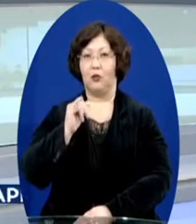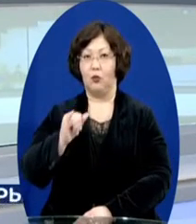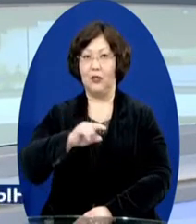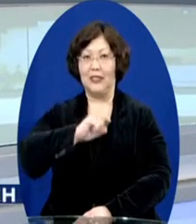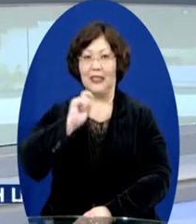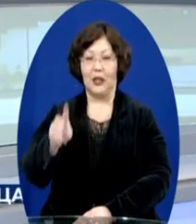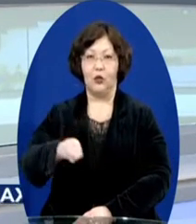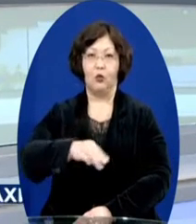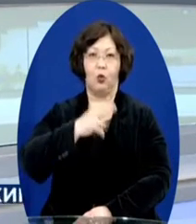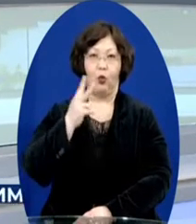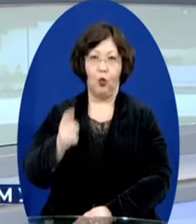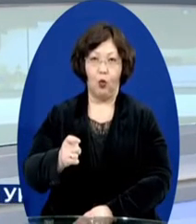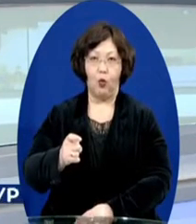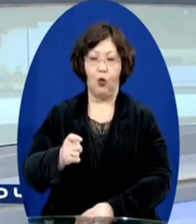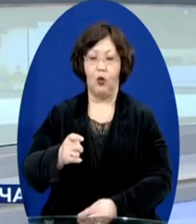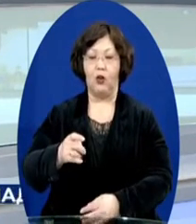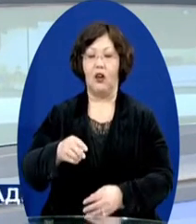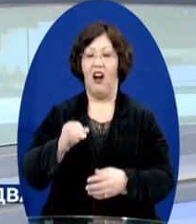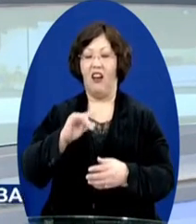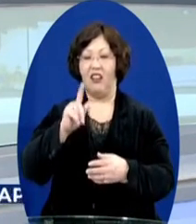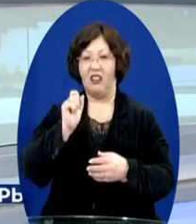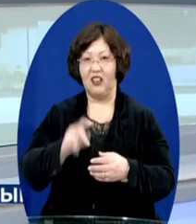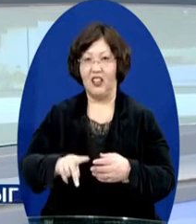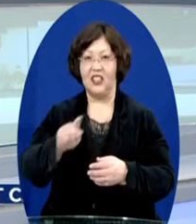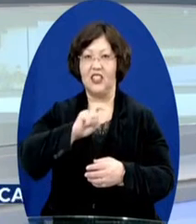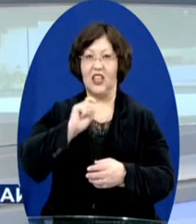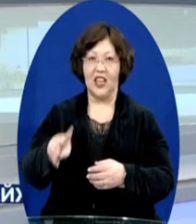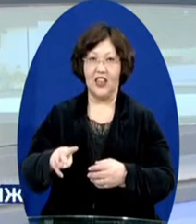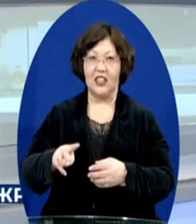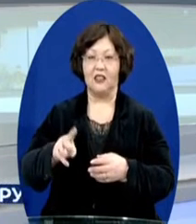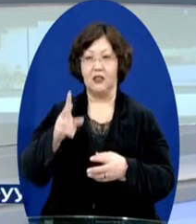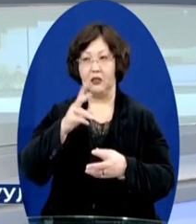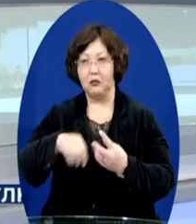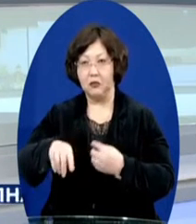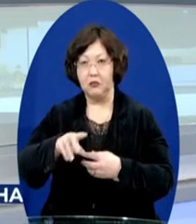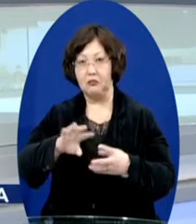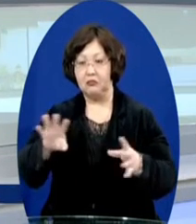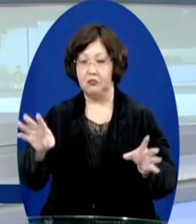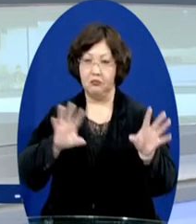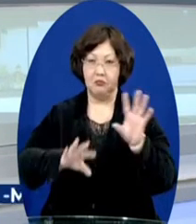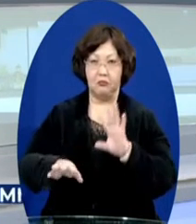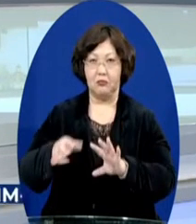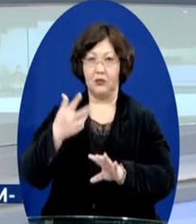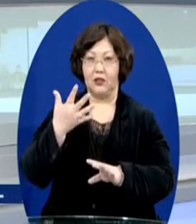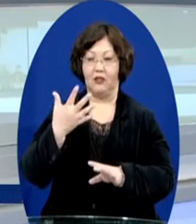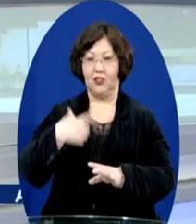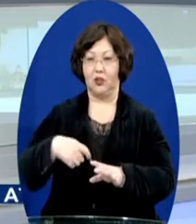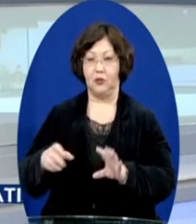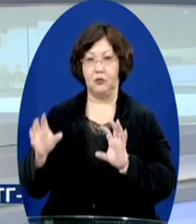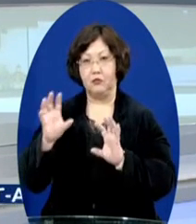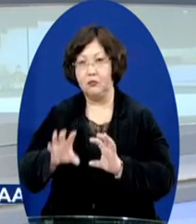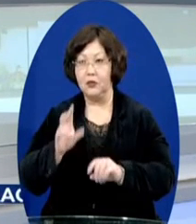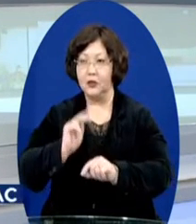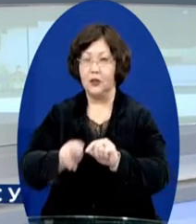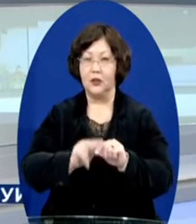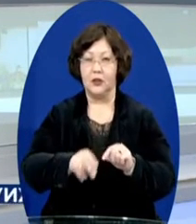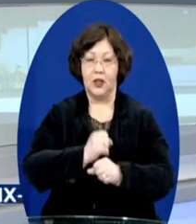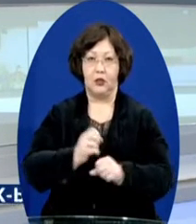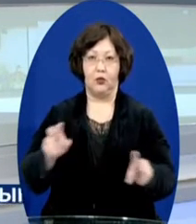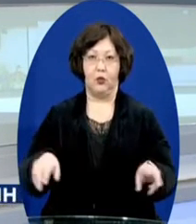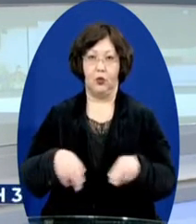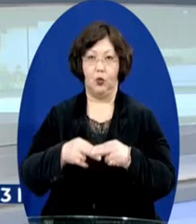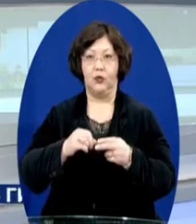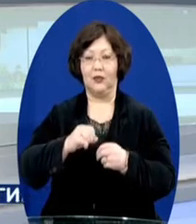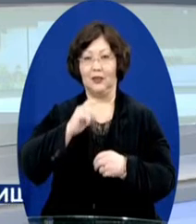чанаргүй зээлдэгчдийн түүх, ангилал, зээлийн хэрэгжилт зэргийг шалгах ажлын хэсгийг 5 өдрийн бүрэлдэхүүнтэй байгуулсан. За ажлын хэсгийн дүгнэлтийг